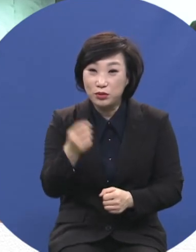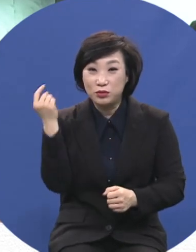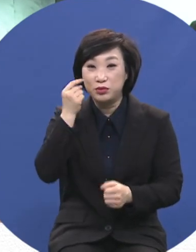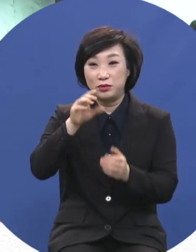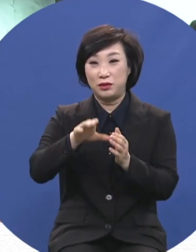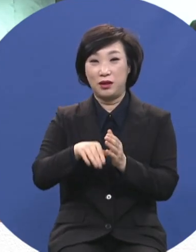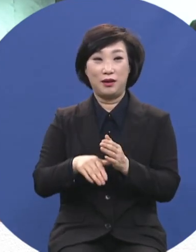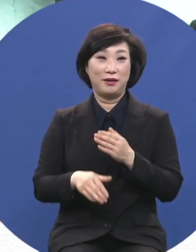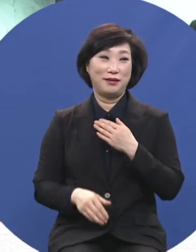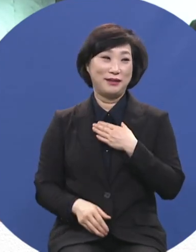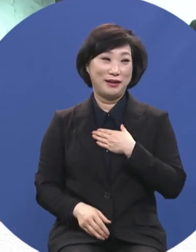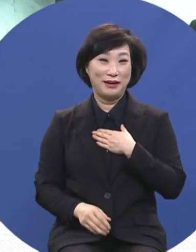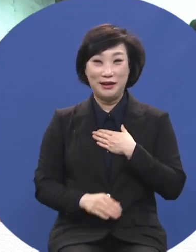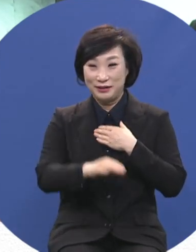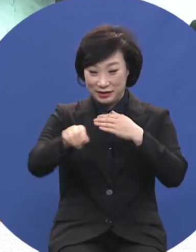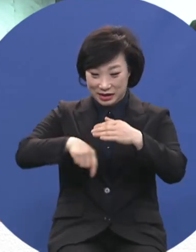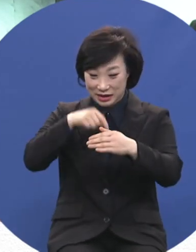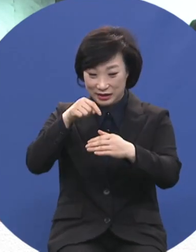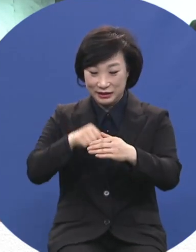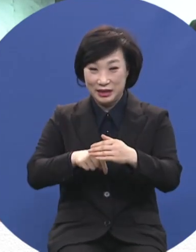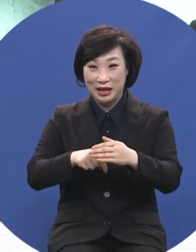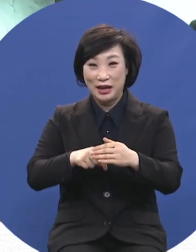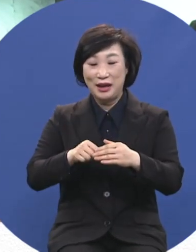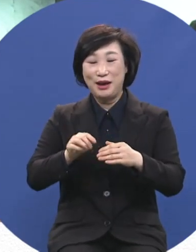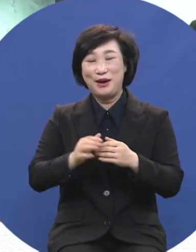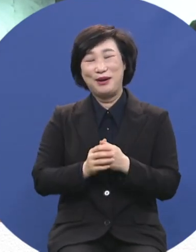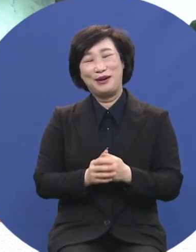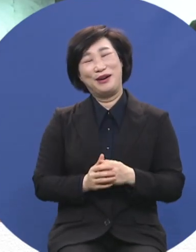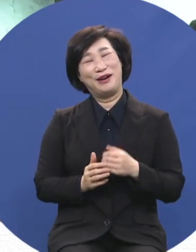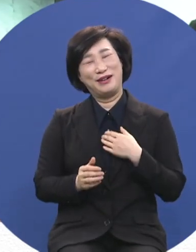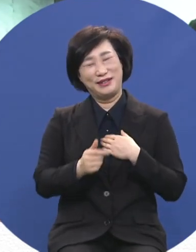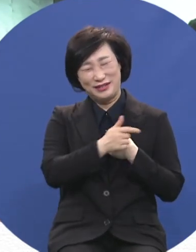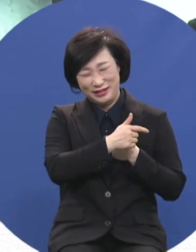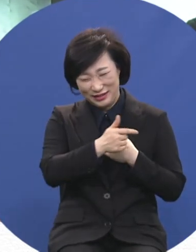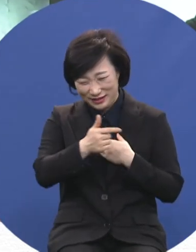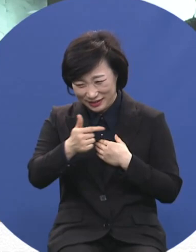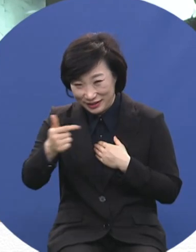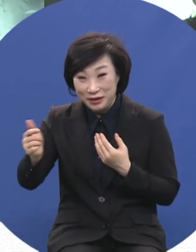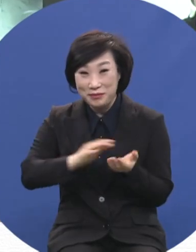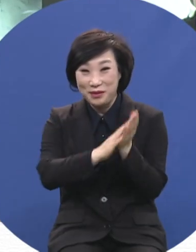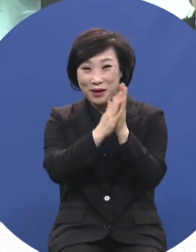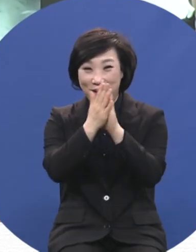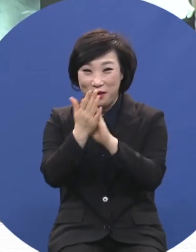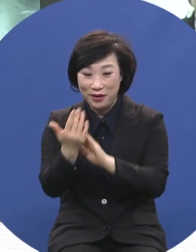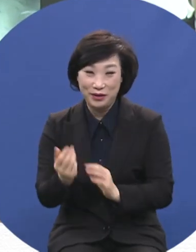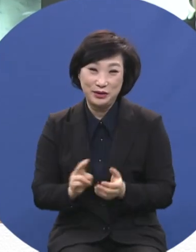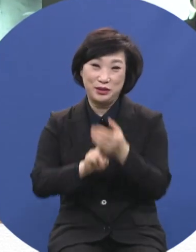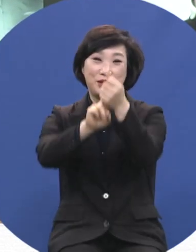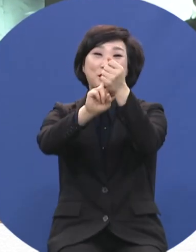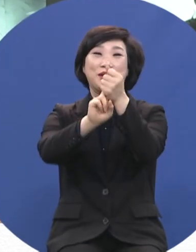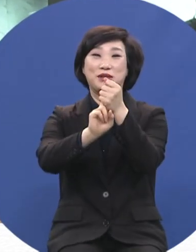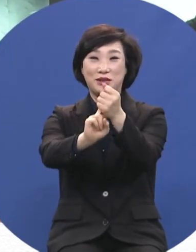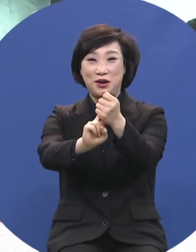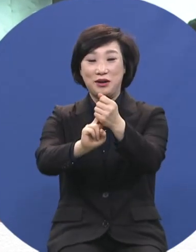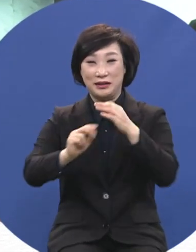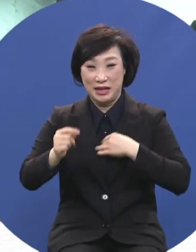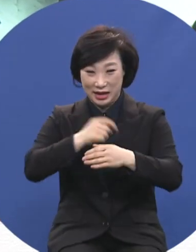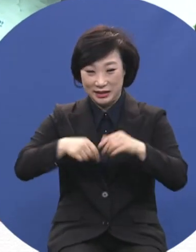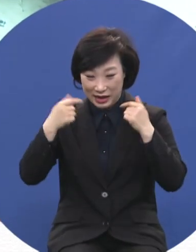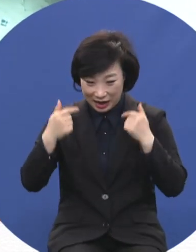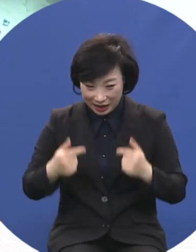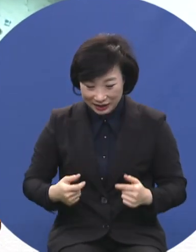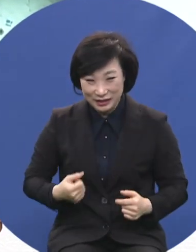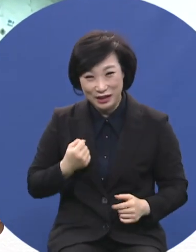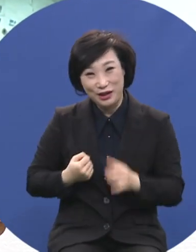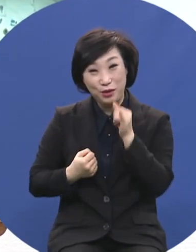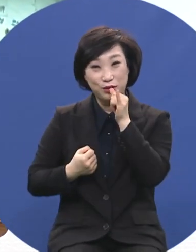때 우리 속에 엄청난 변화의 이적이 내 속에서 항상